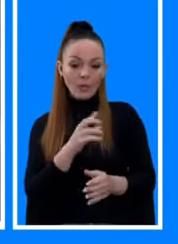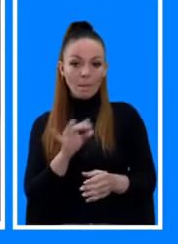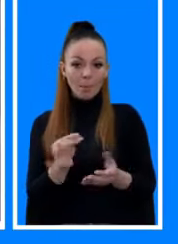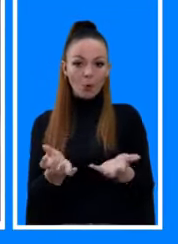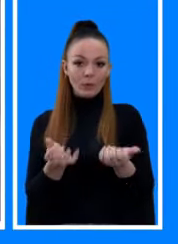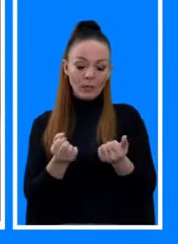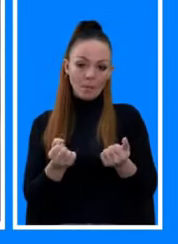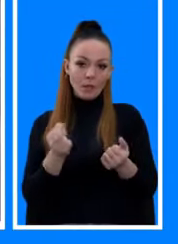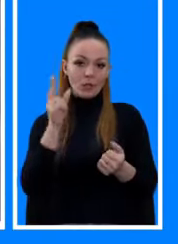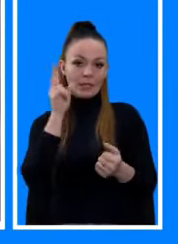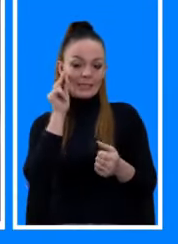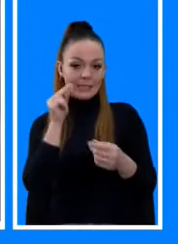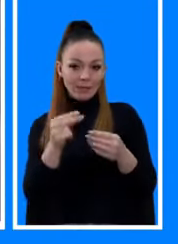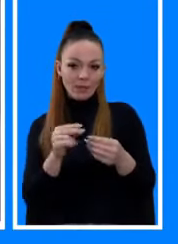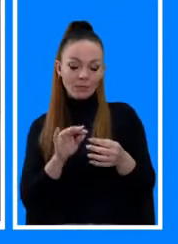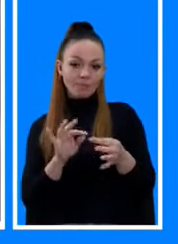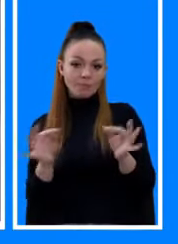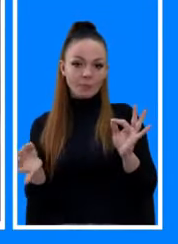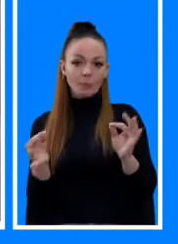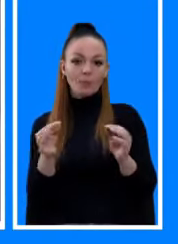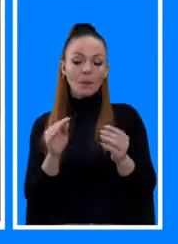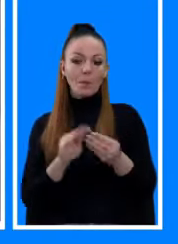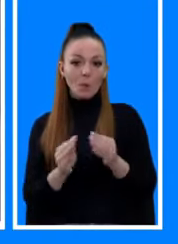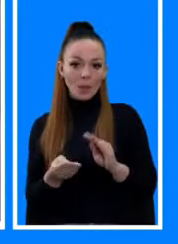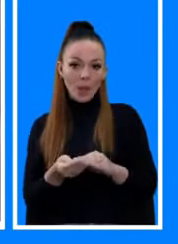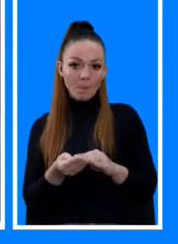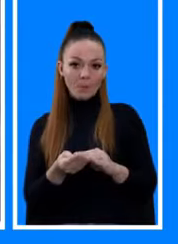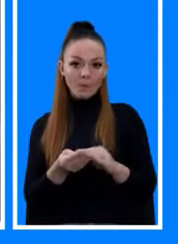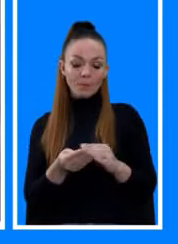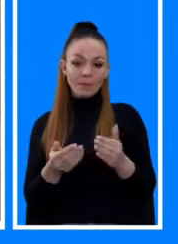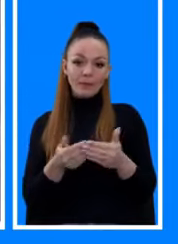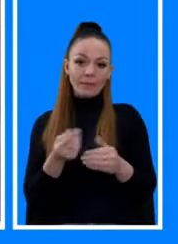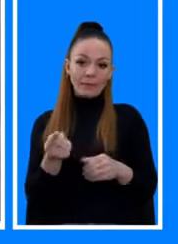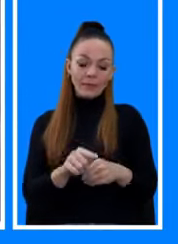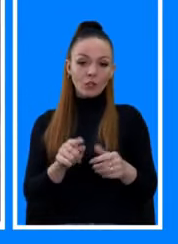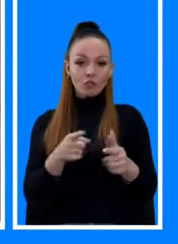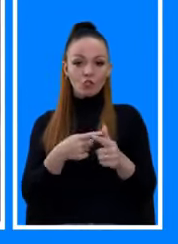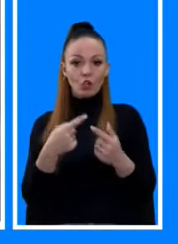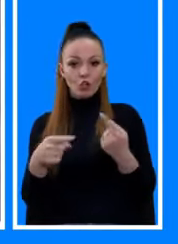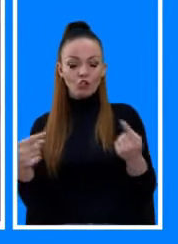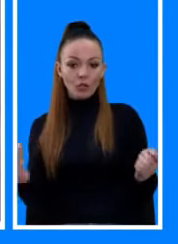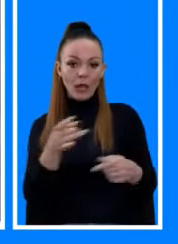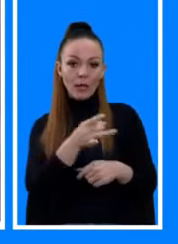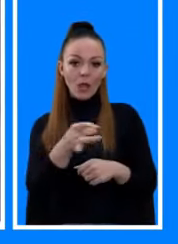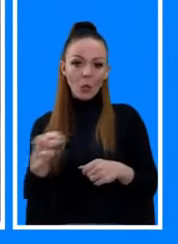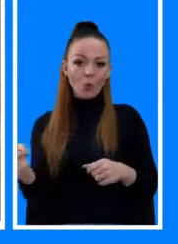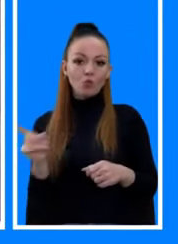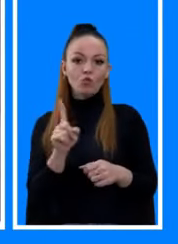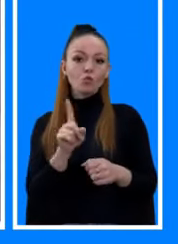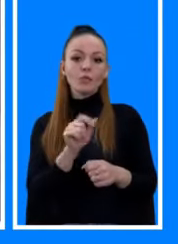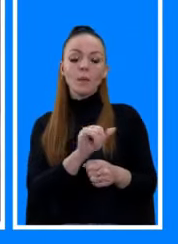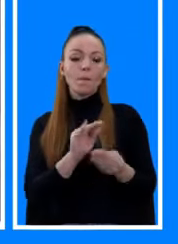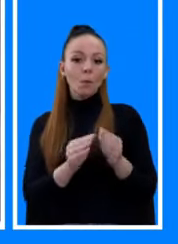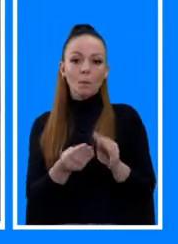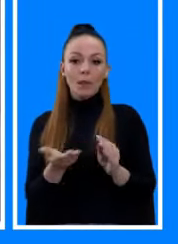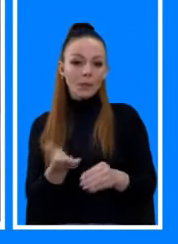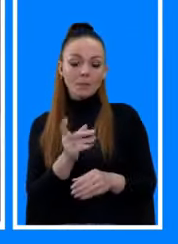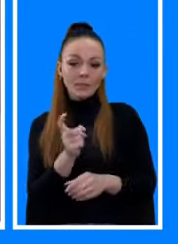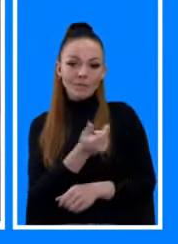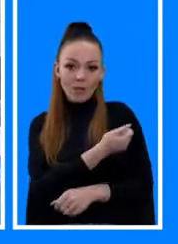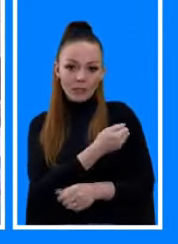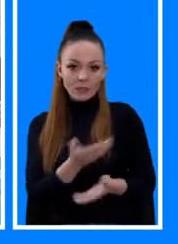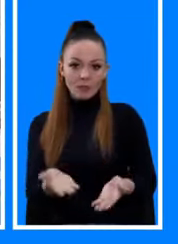інші цифри, проблеми від тих чи інших регіонів, що за проблеми з вакцинацією, що за проблеми